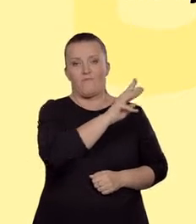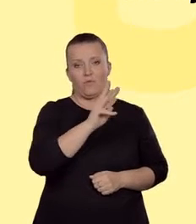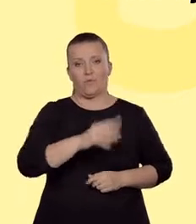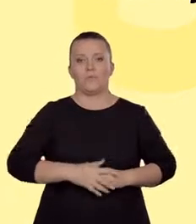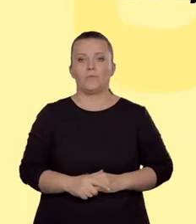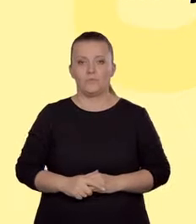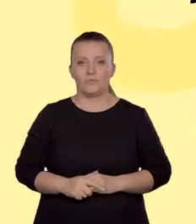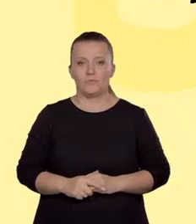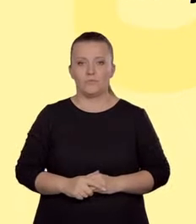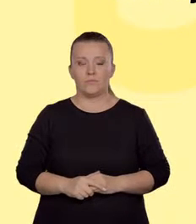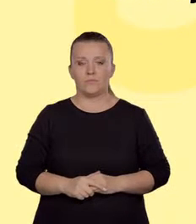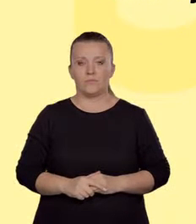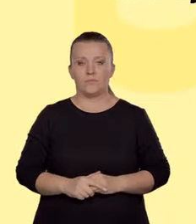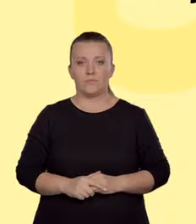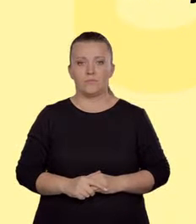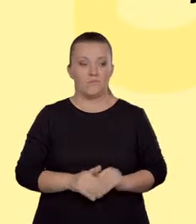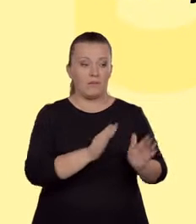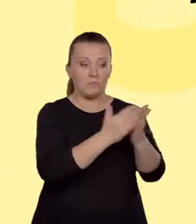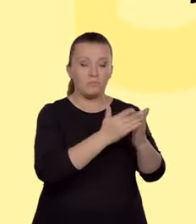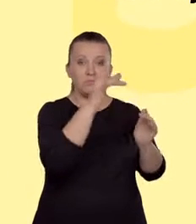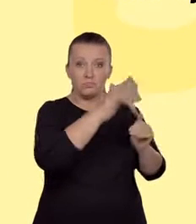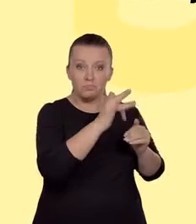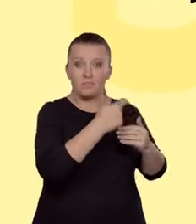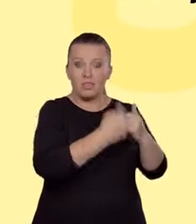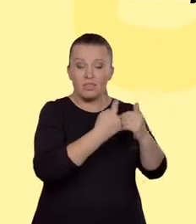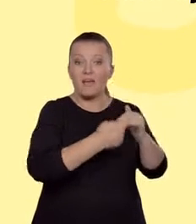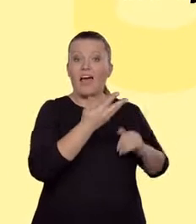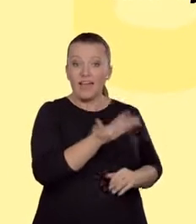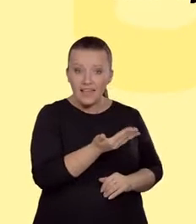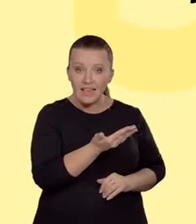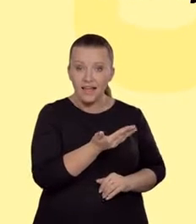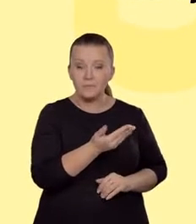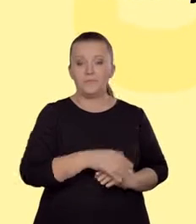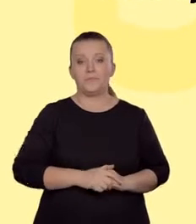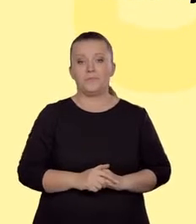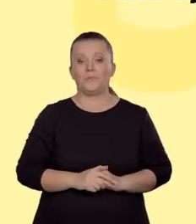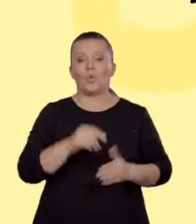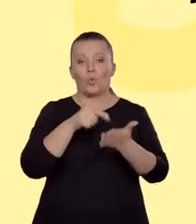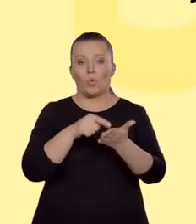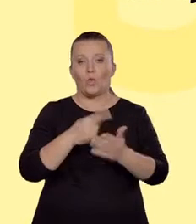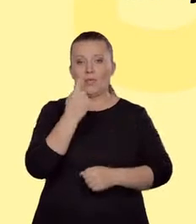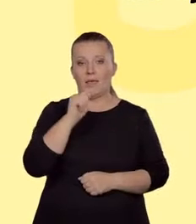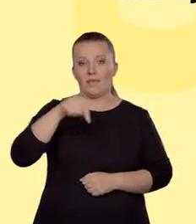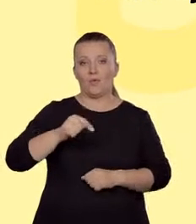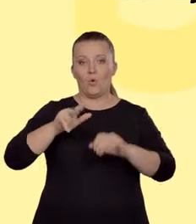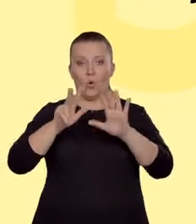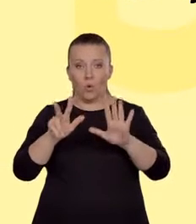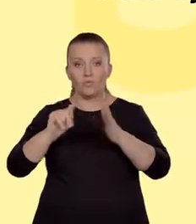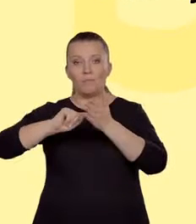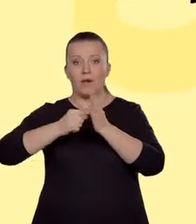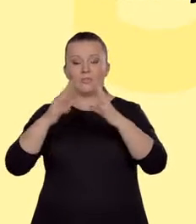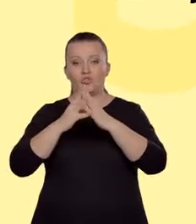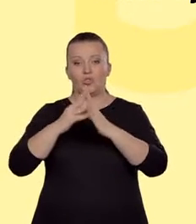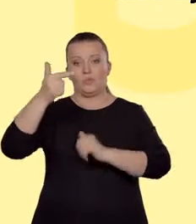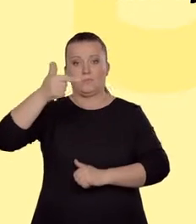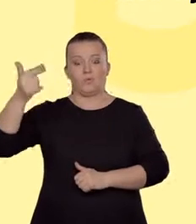Egzaminacyjnej. Znaleziona w tablicach wartość stałej dysocjacji kwasu etanowego wynosi 1,8 razy 10